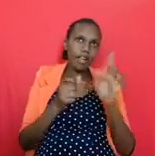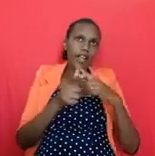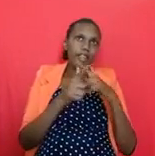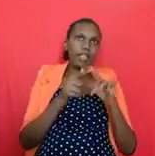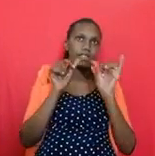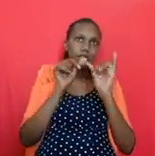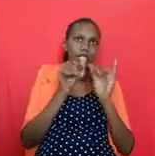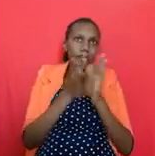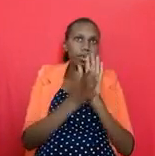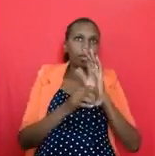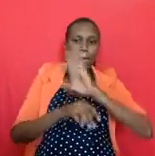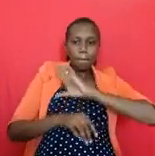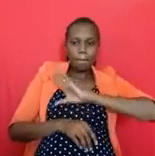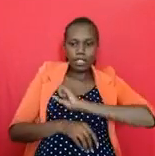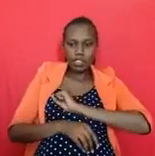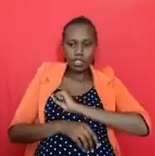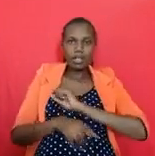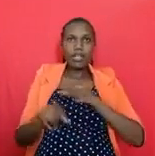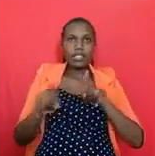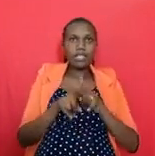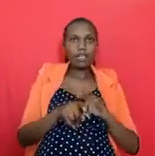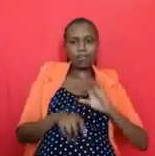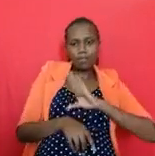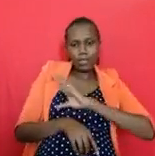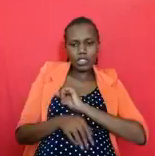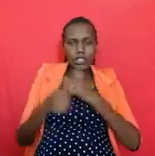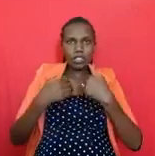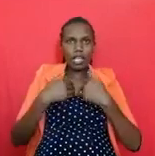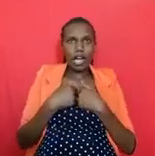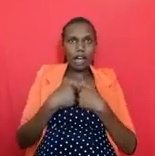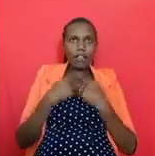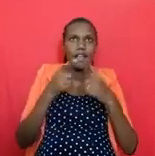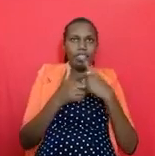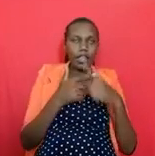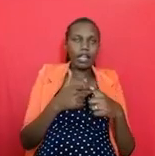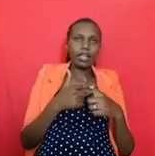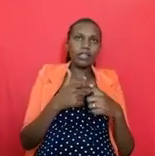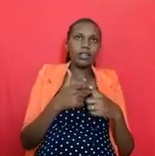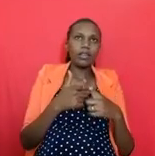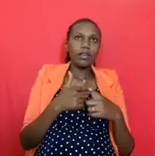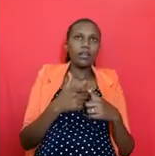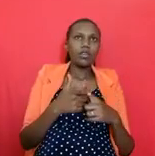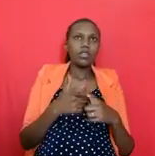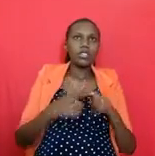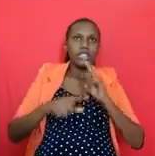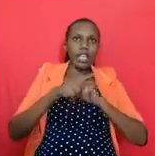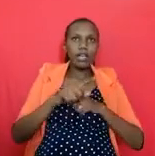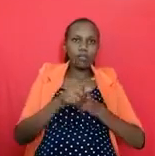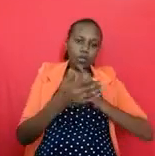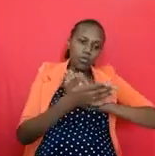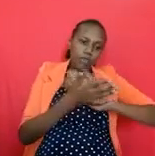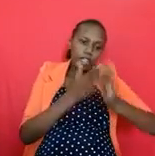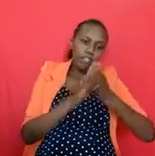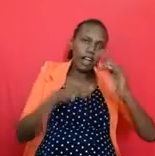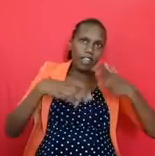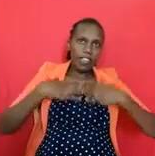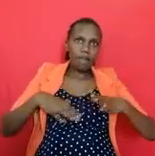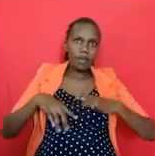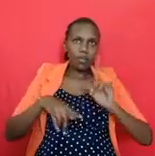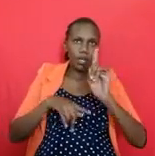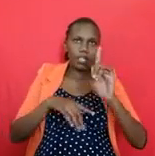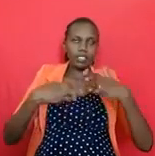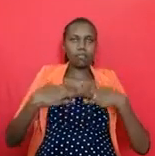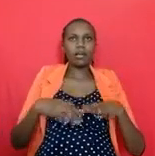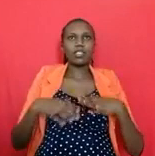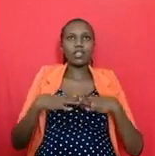twikara na uhoreri na gukiranereria na ninge mukiranagira mwendaine o mundu na